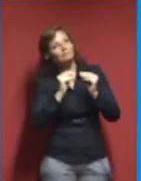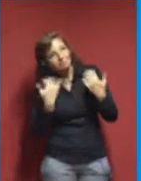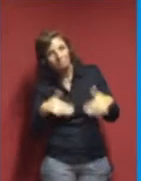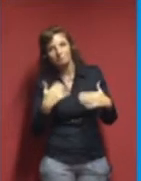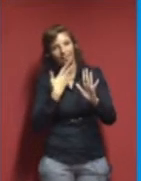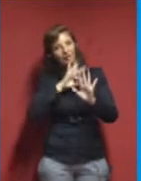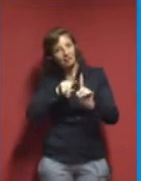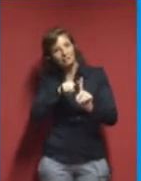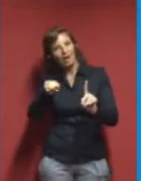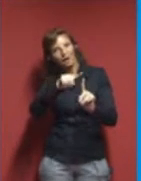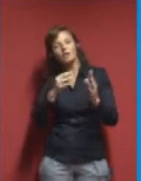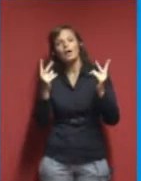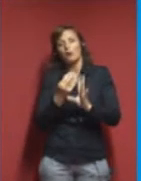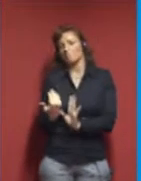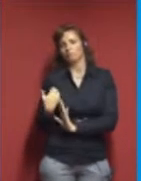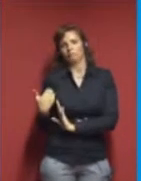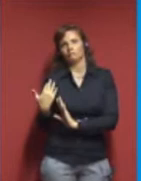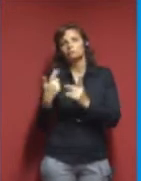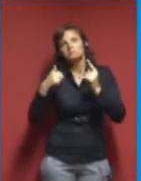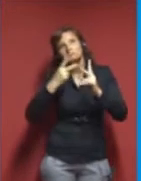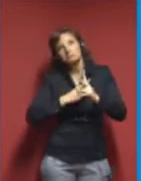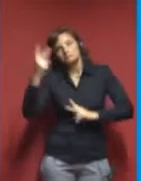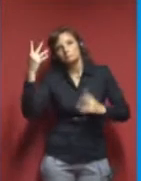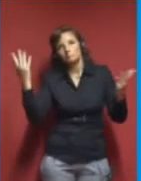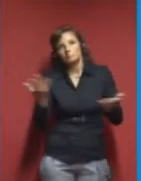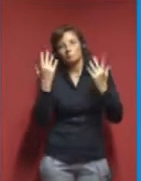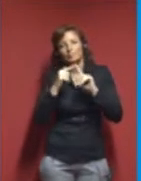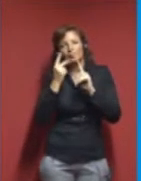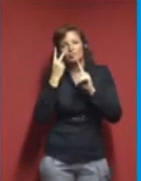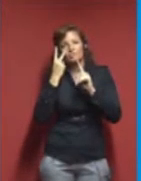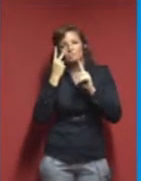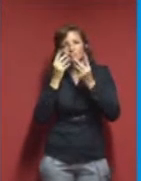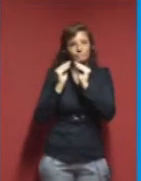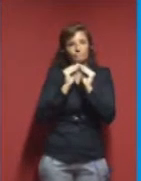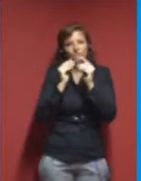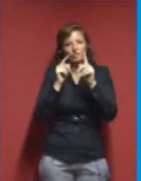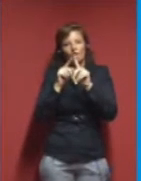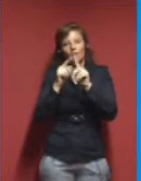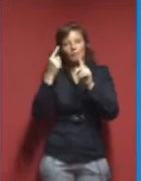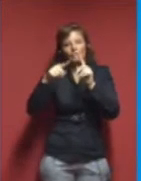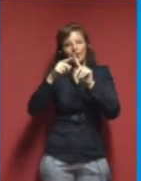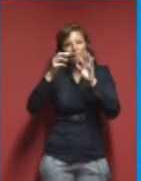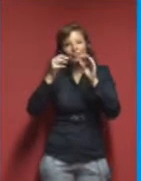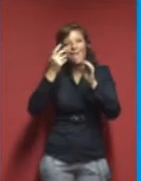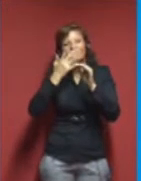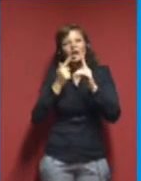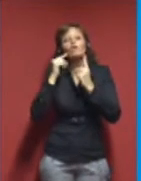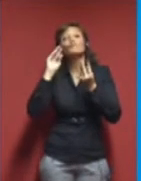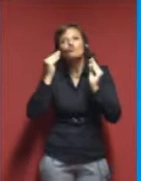recente abbiamo cercato di trovare modi per attrarre più